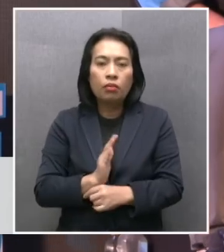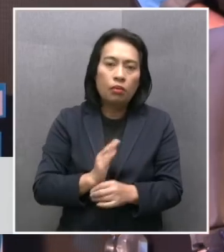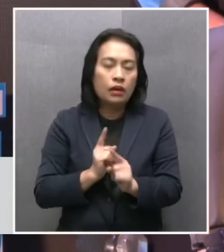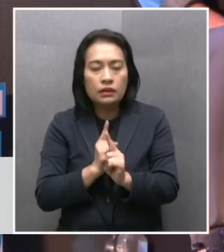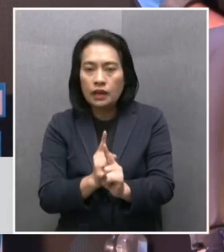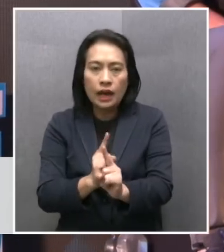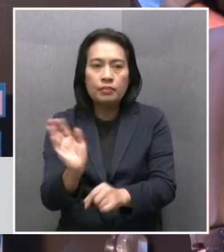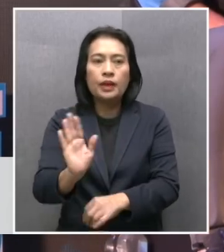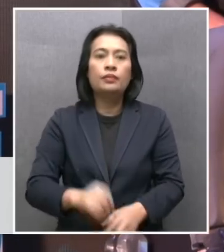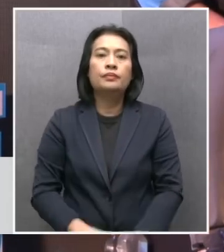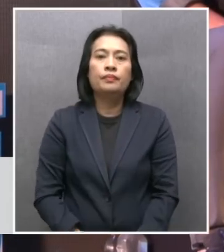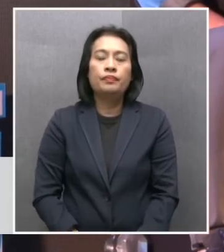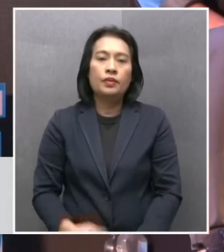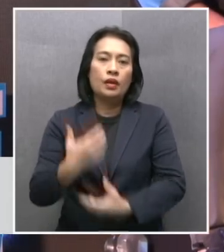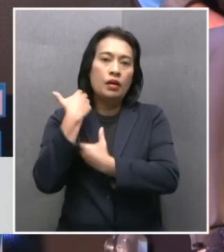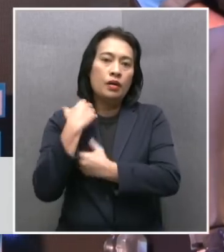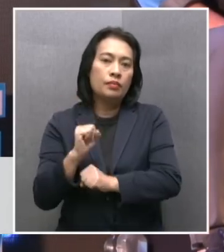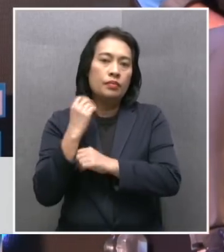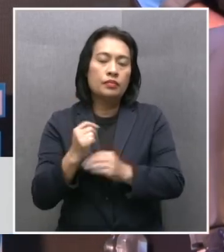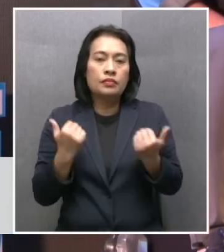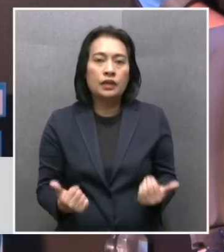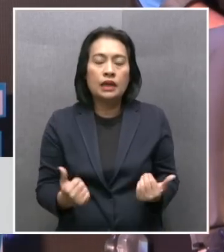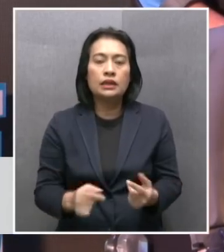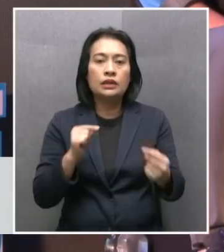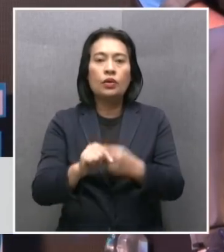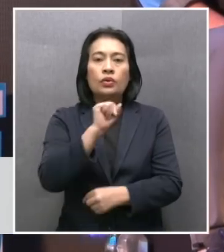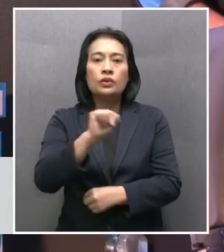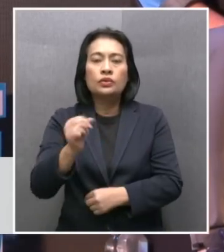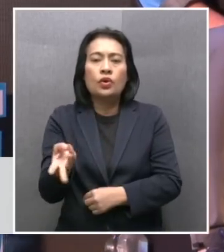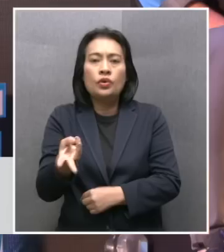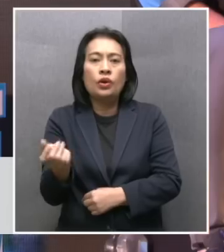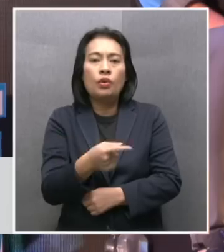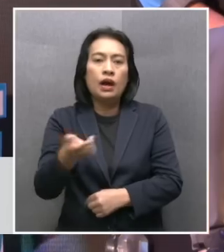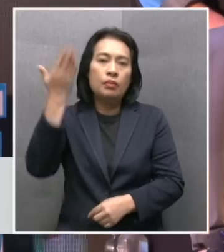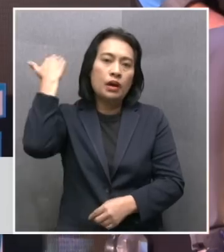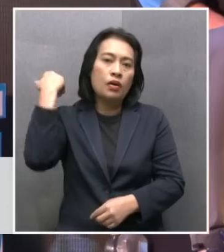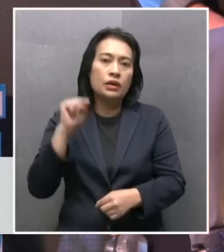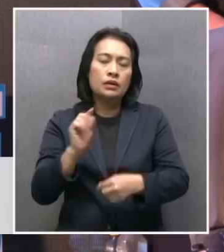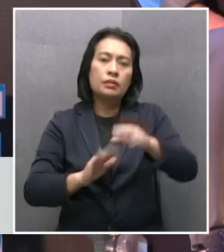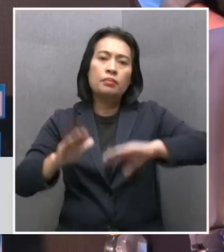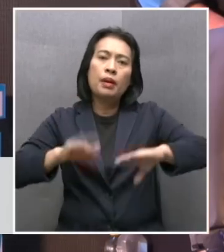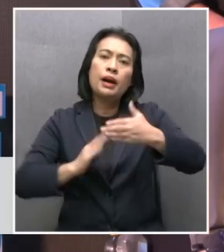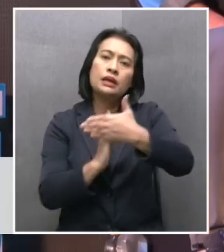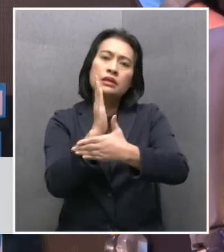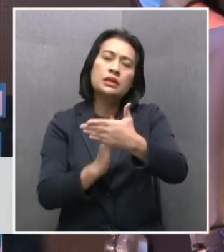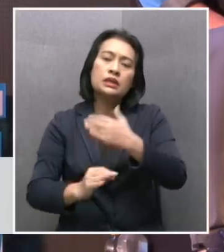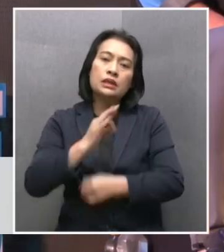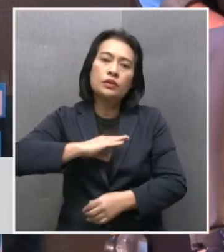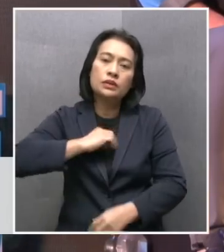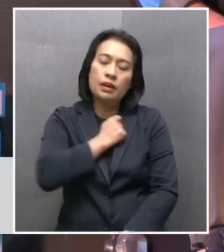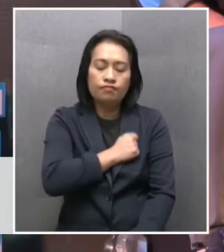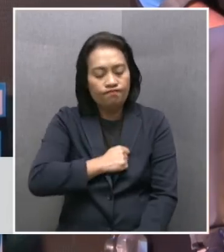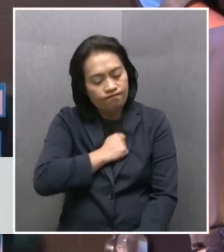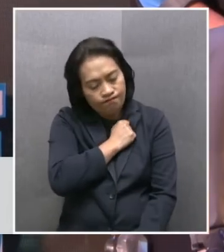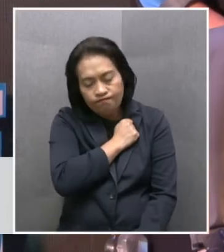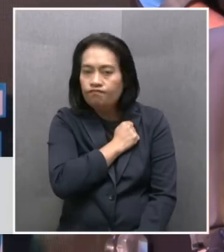อคือประชาธิปัตย์เองเนี่ยผลการเลือกตั้งครั้งนี้ได้จำนวนสสน้อยกว่าครั้งที่แล้วเนี่ยเกือบครึ่งนึงเลยก็คือค่อนข้างผิดหวังอ่ะนะตั้งครั้งนี้